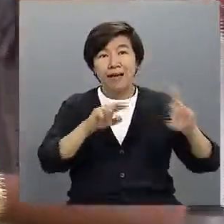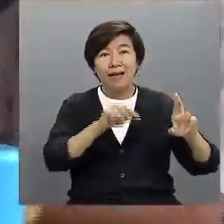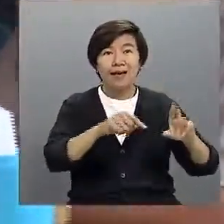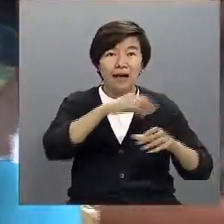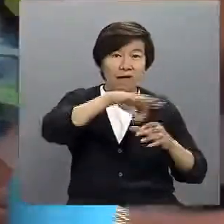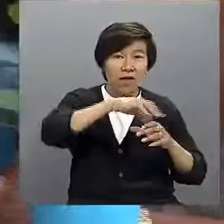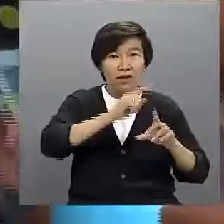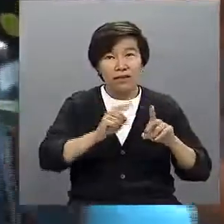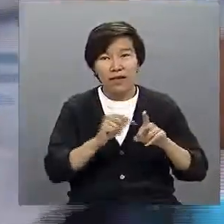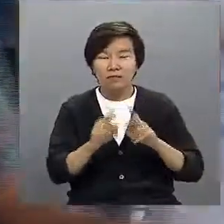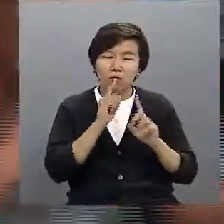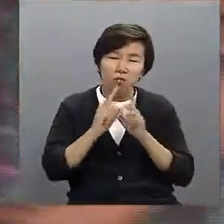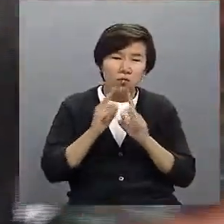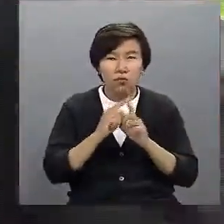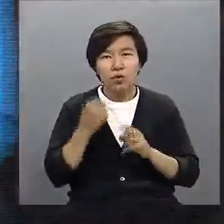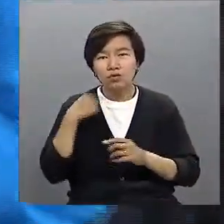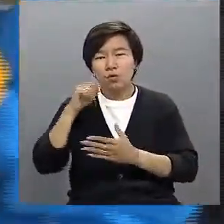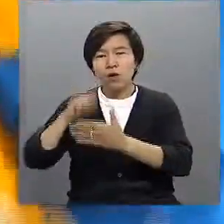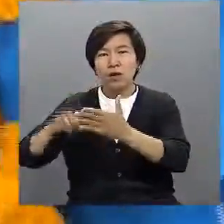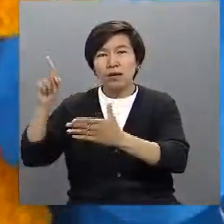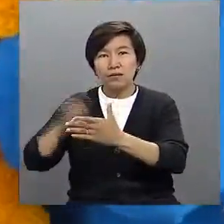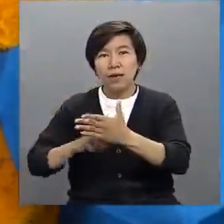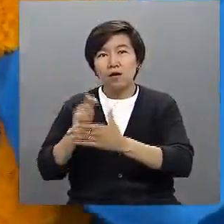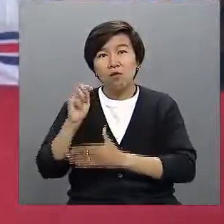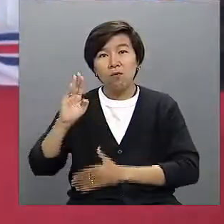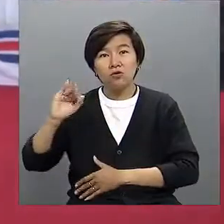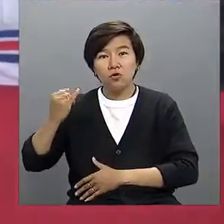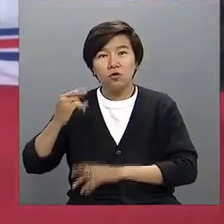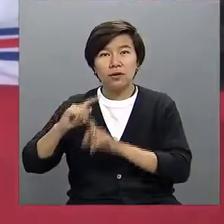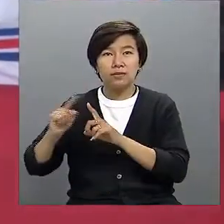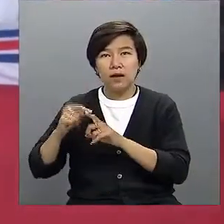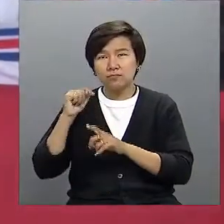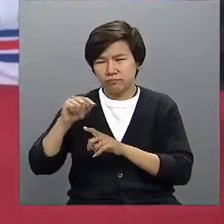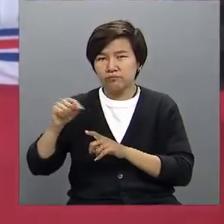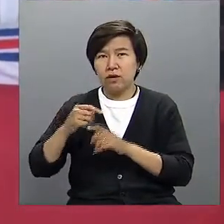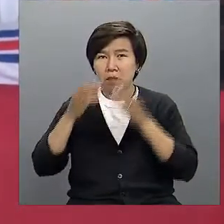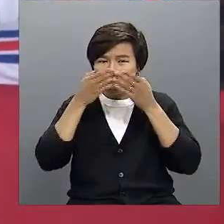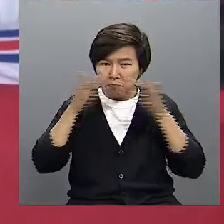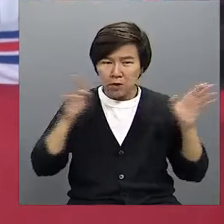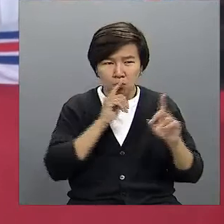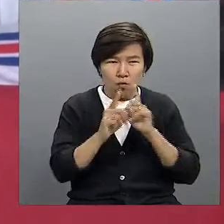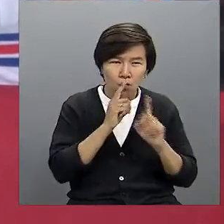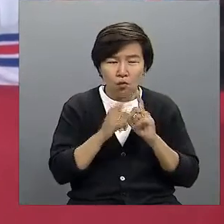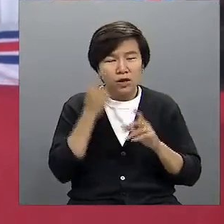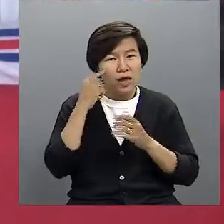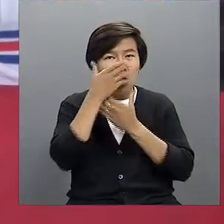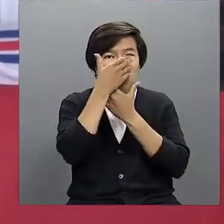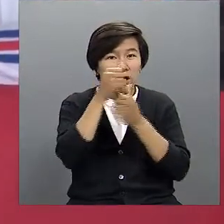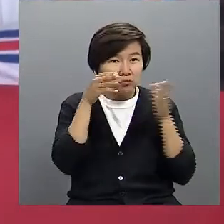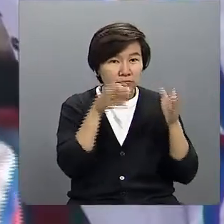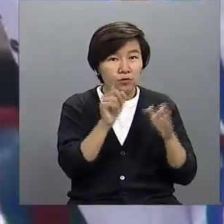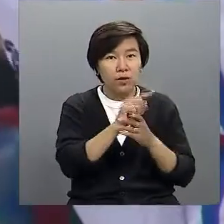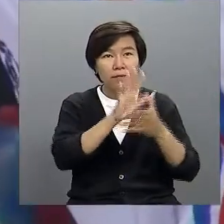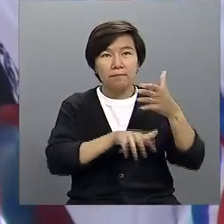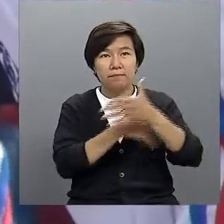พูดคุยเรื่องของการเลือกตั้งนายกและสมาชิกสภาอบจ.อย่างกว้างขวางส่วนใหญ่ให้ความสนใจเกี่ยวกับนโยบายพรรคการเมือง